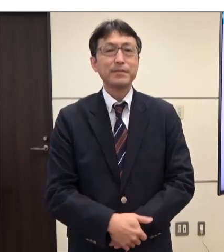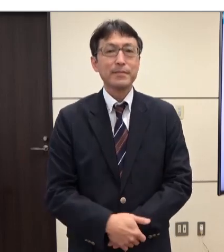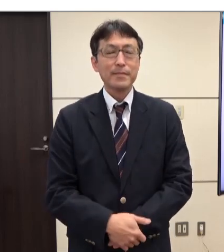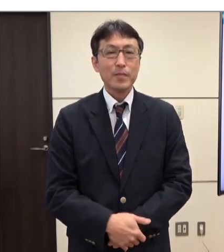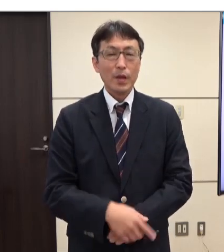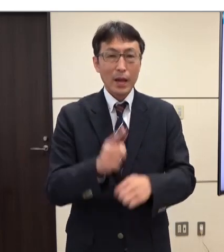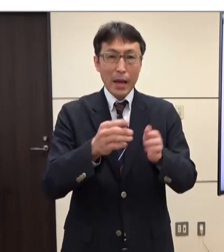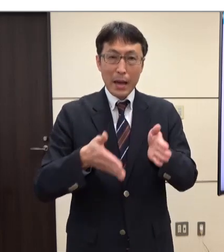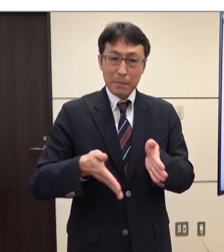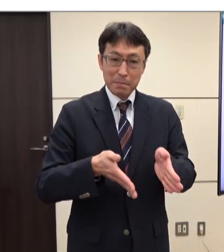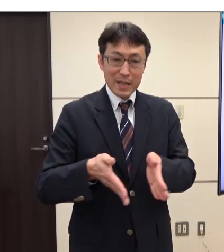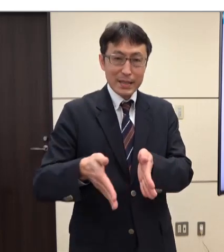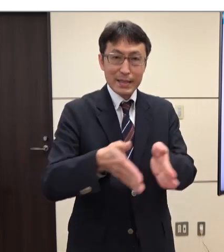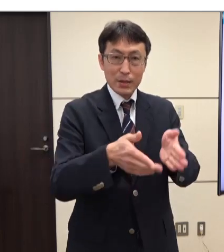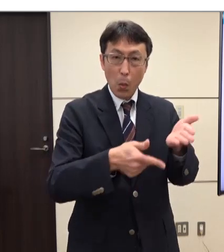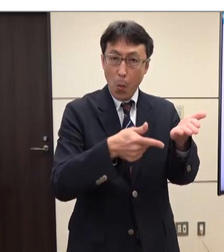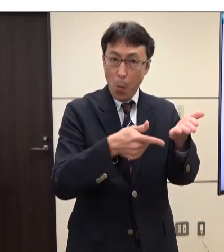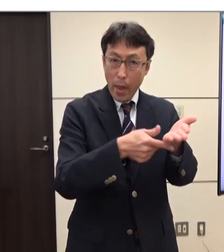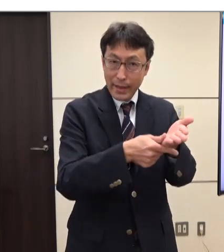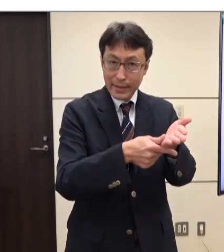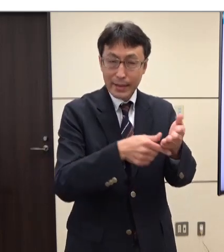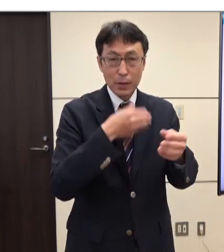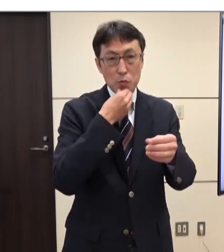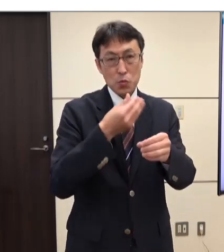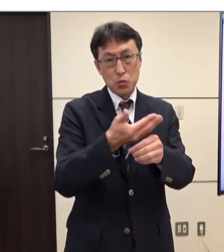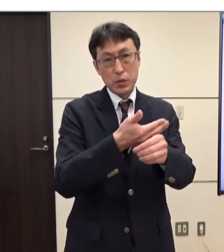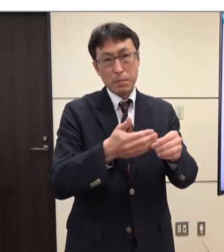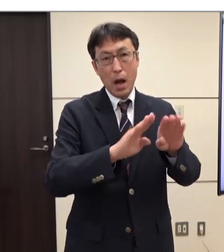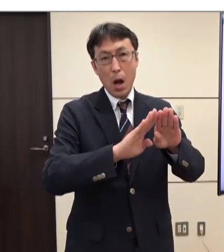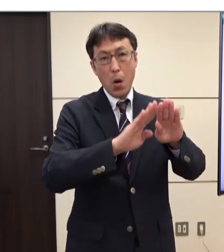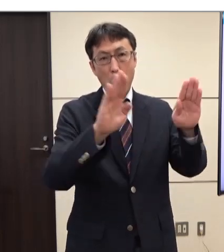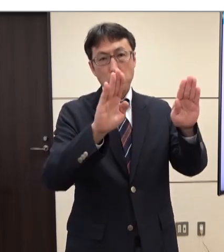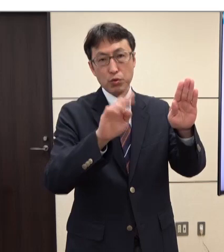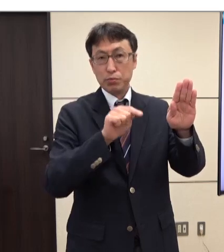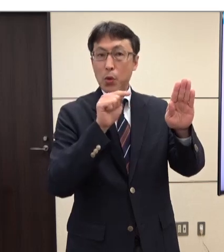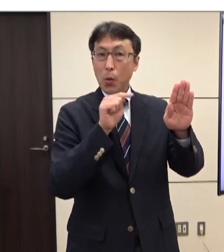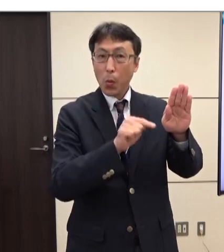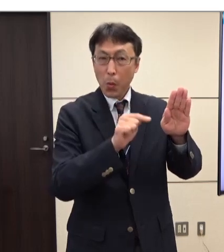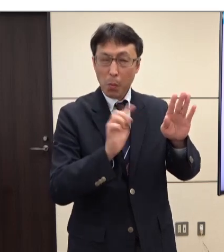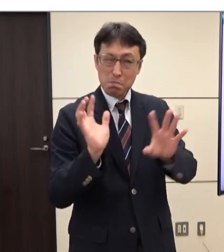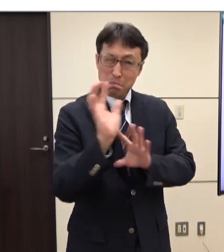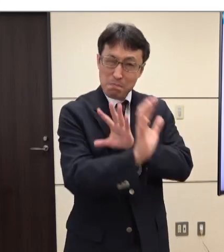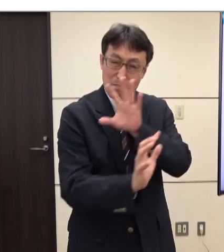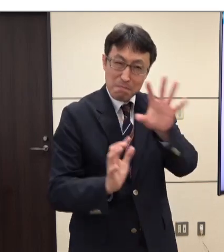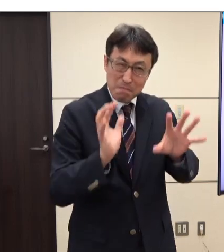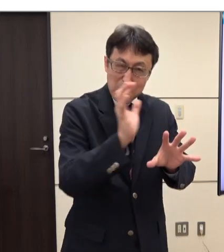道の駅福島のオープンというのが大きくて、まあ、その分が純増になったわけですけれども、